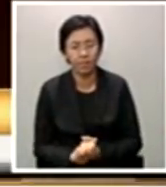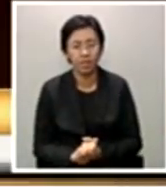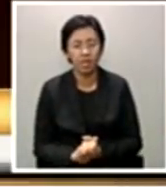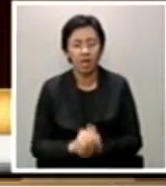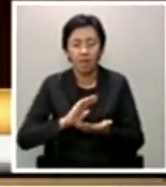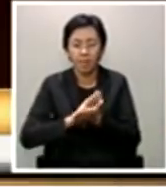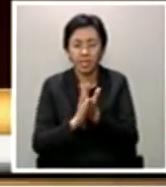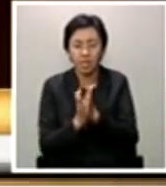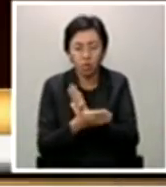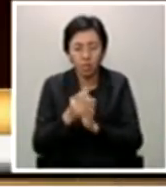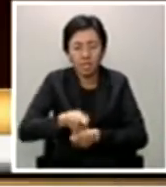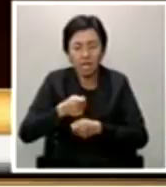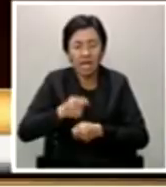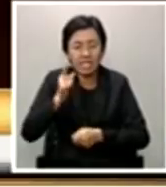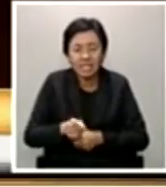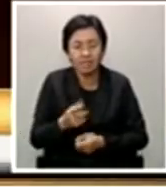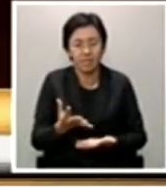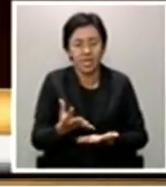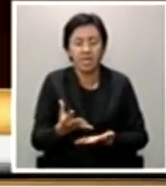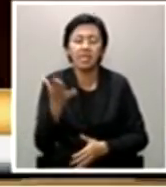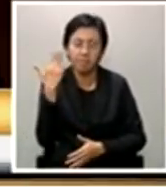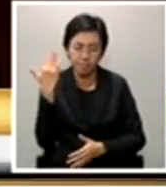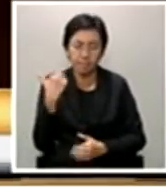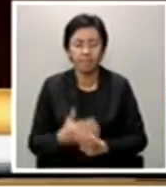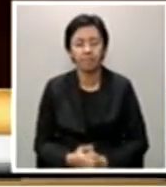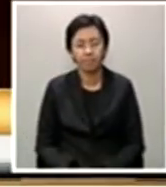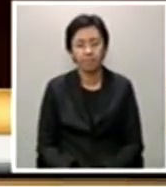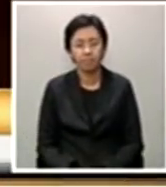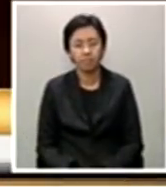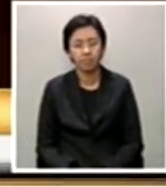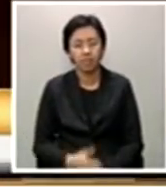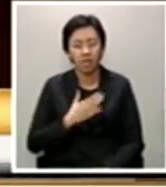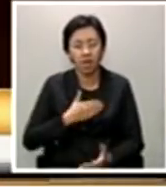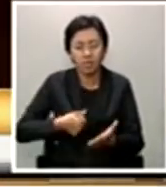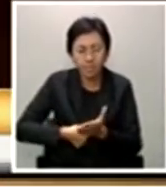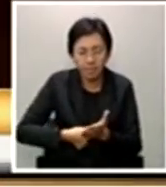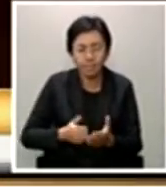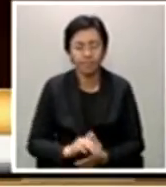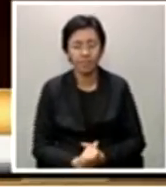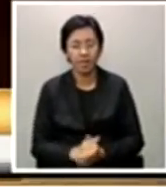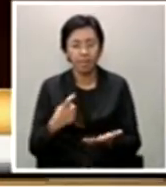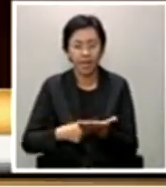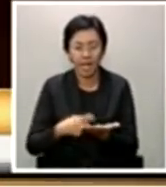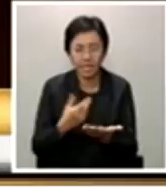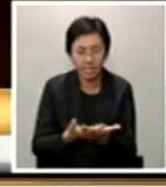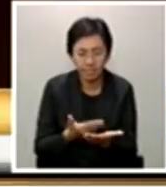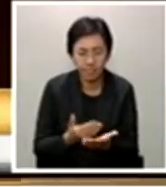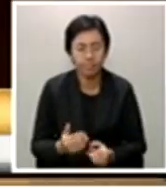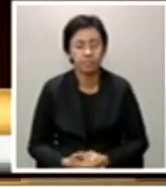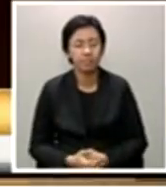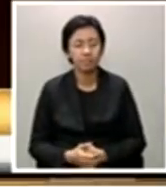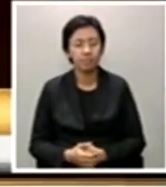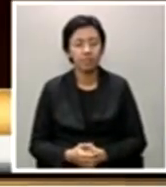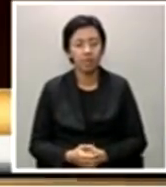การปฏิรูปเกษตรกรรมเท่าที่ควรจริงๆเราจำนำเราประกันราคา